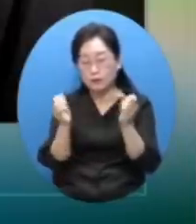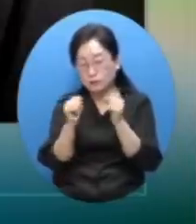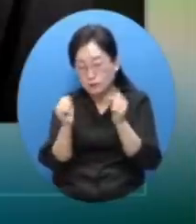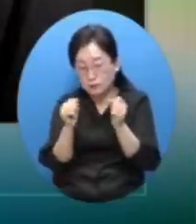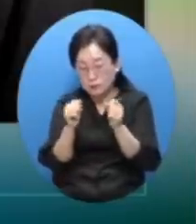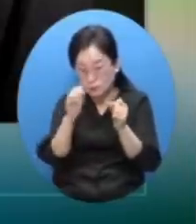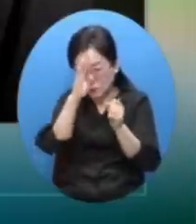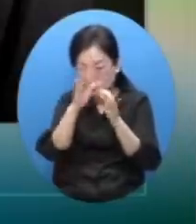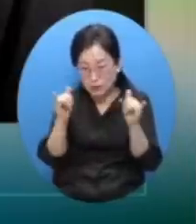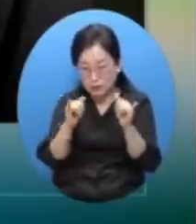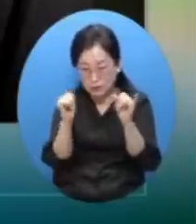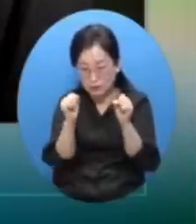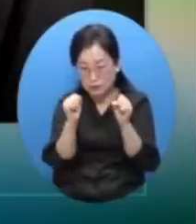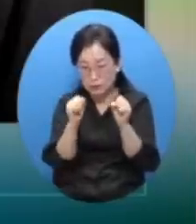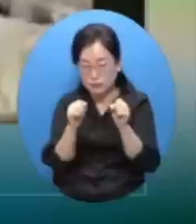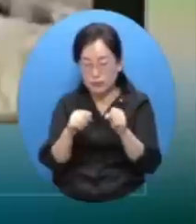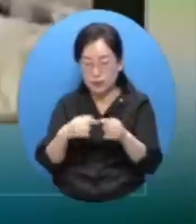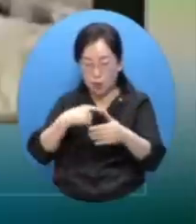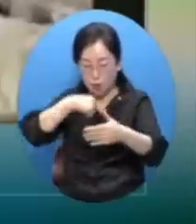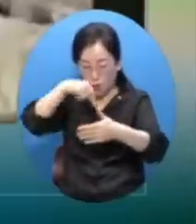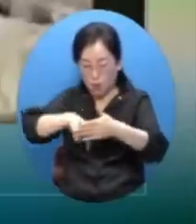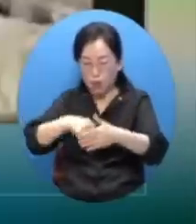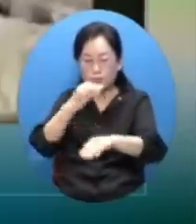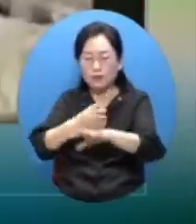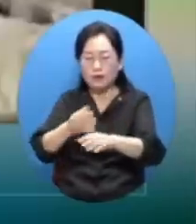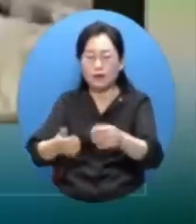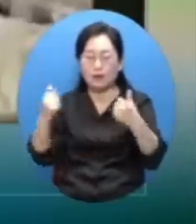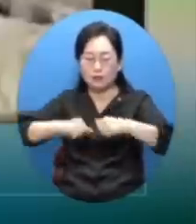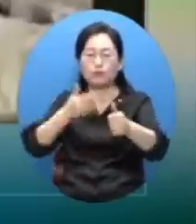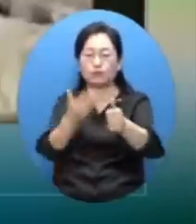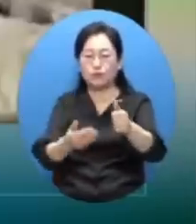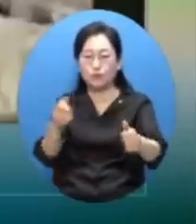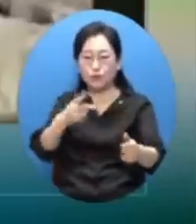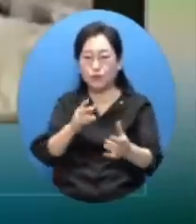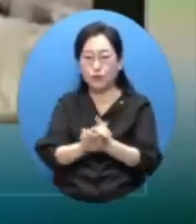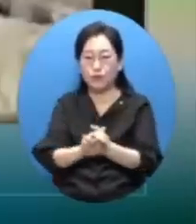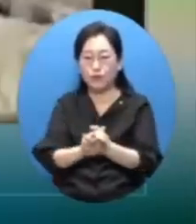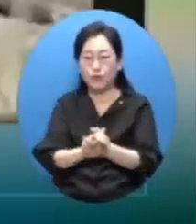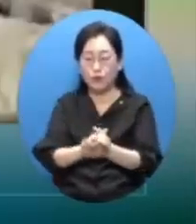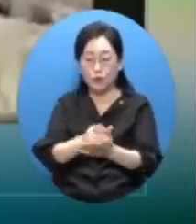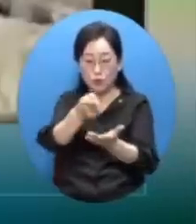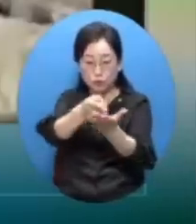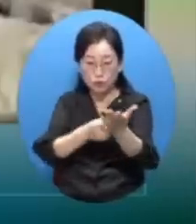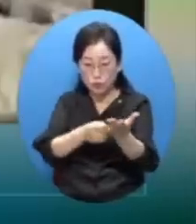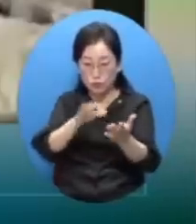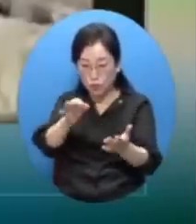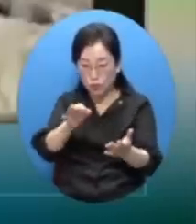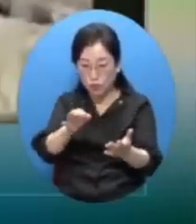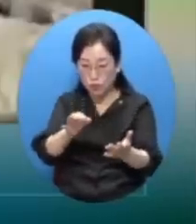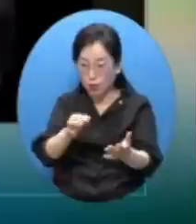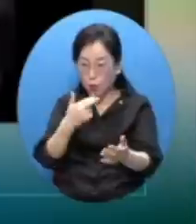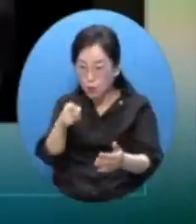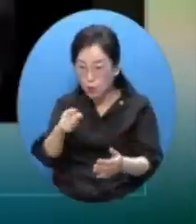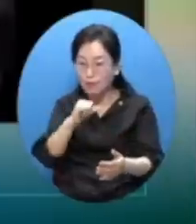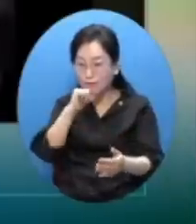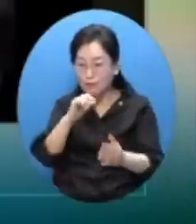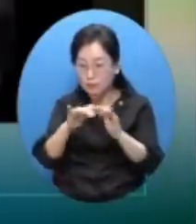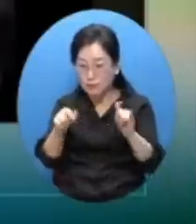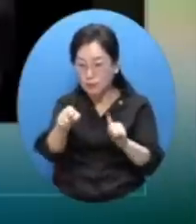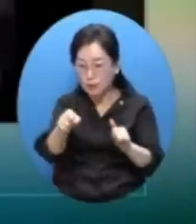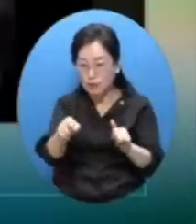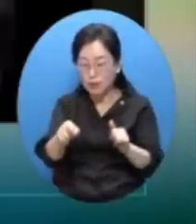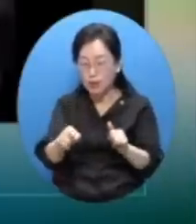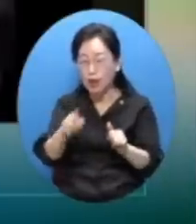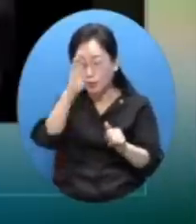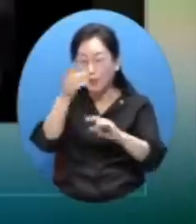때 내의를 사서 입혔습니다. 수술비를 낼 여력이 없는 가난한 환자가 누워있는 것을 보고 당신 병